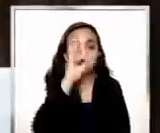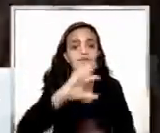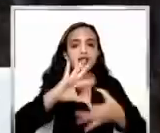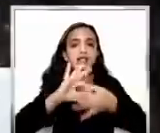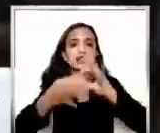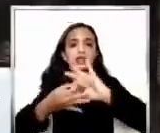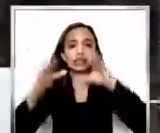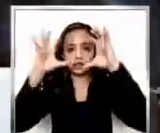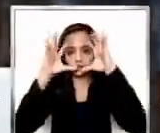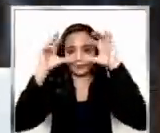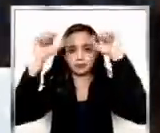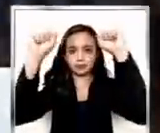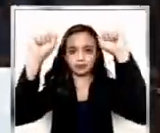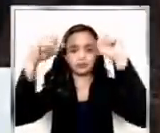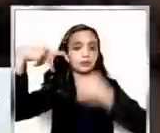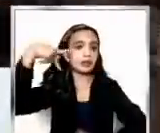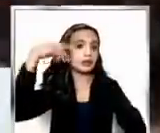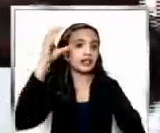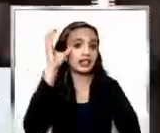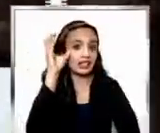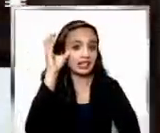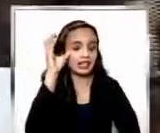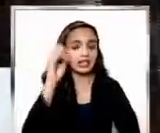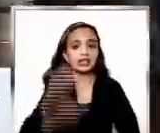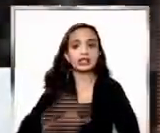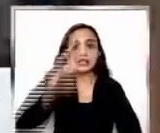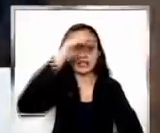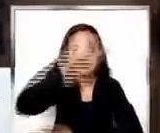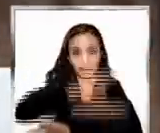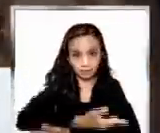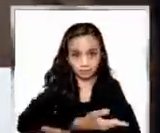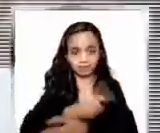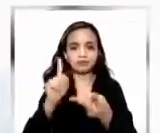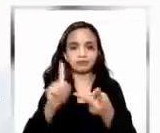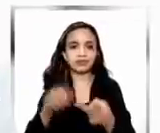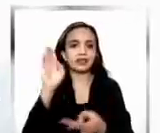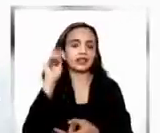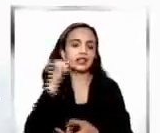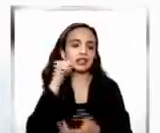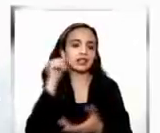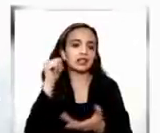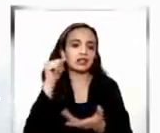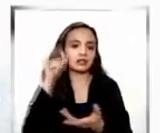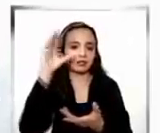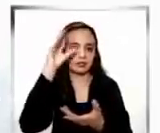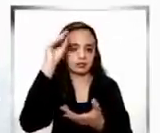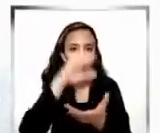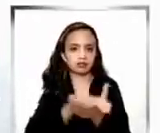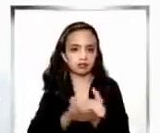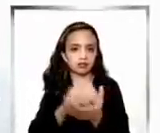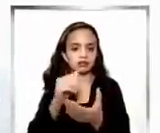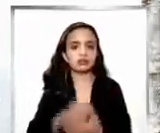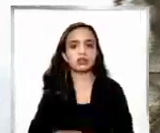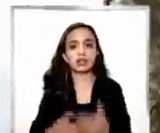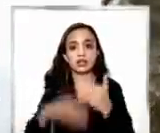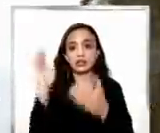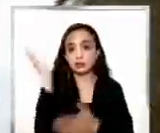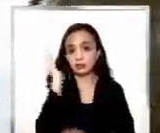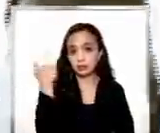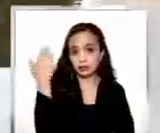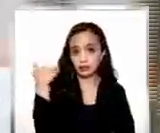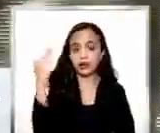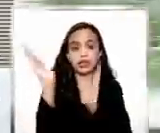Kuwangko, anak nitong si Mikey at asamang si Dodot Jaworski. At mga dating nagsilbi sa Aquino